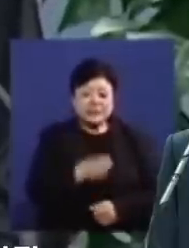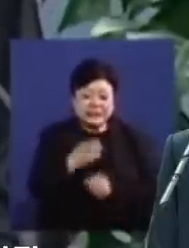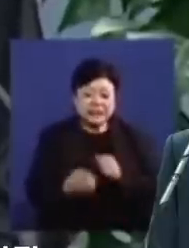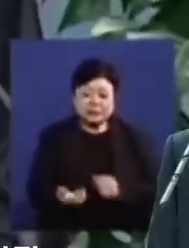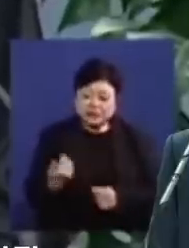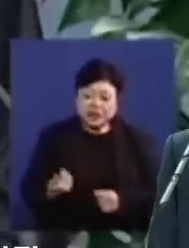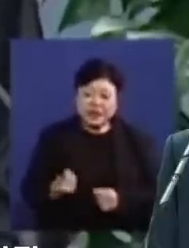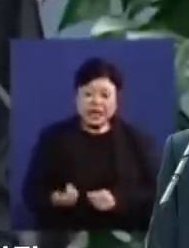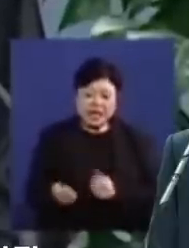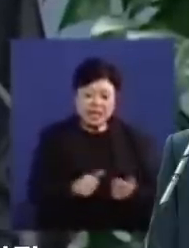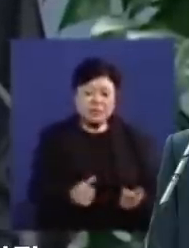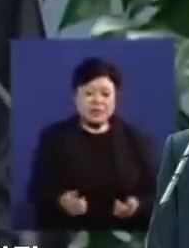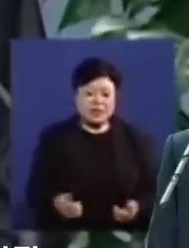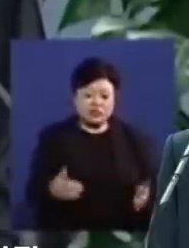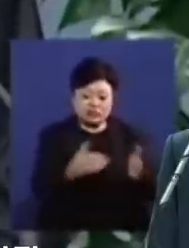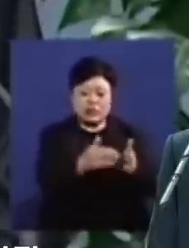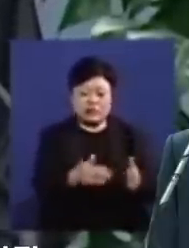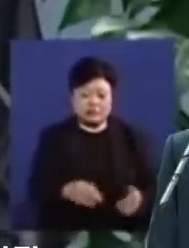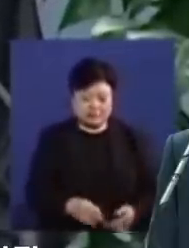죽었습니다.